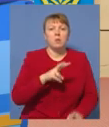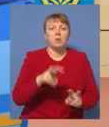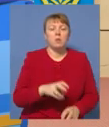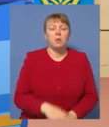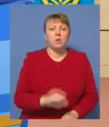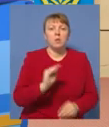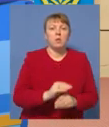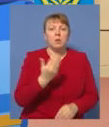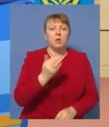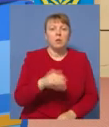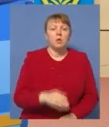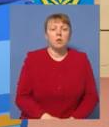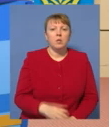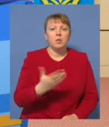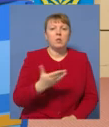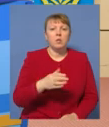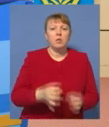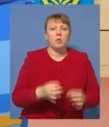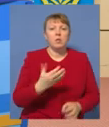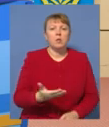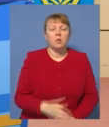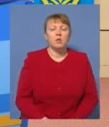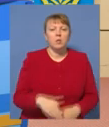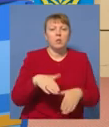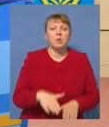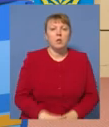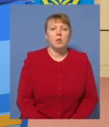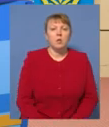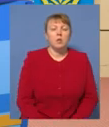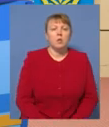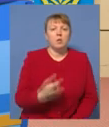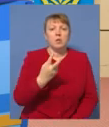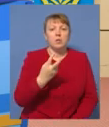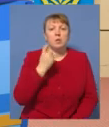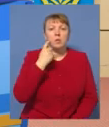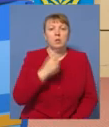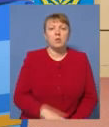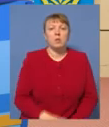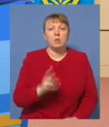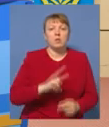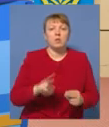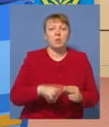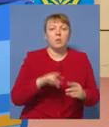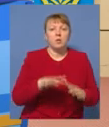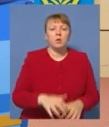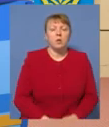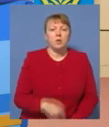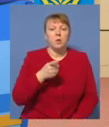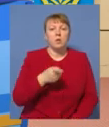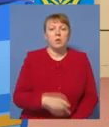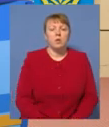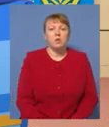поступило более 5000 процессуальных решений. Более 2000 постановлений о прекращении уголовного дела. Около